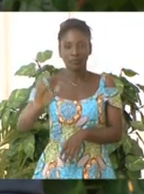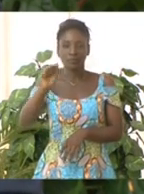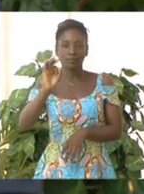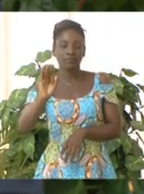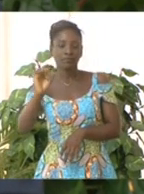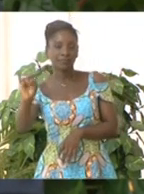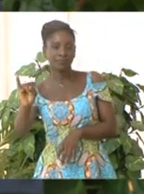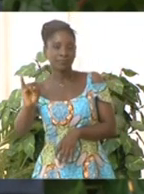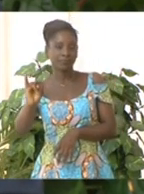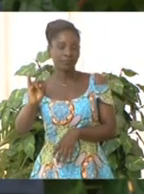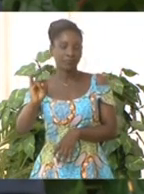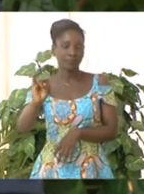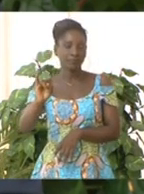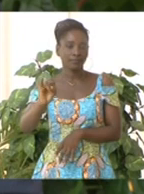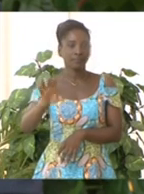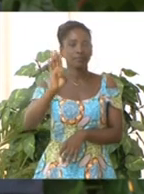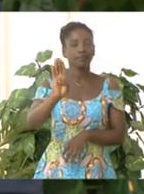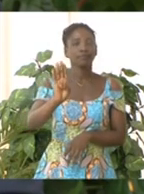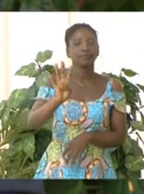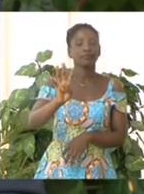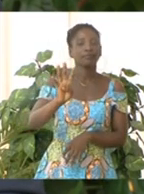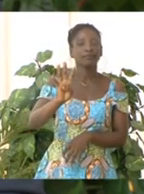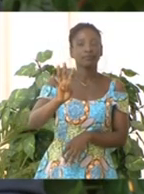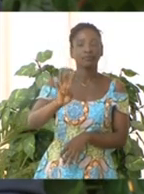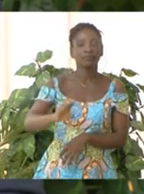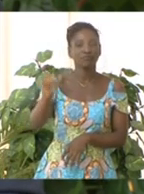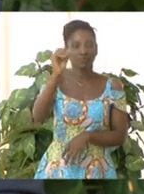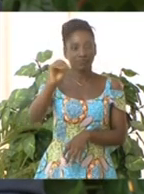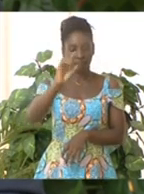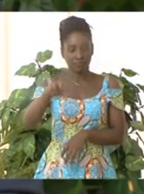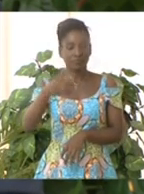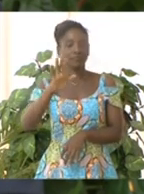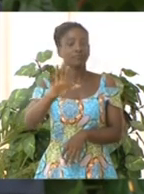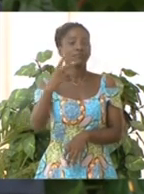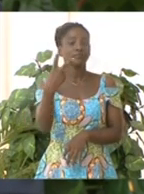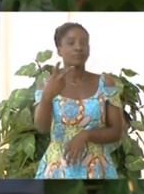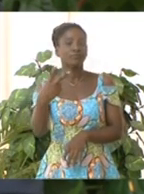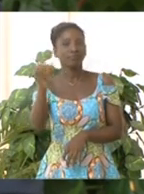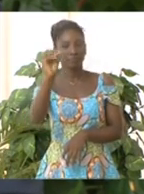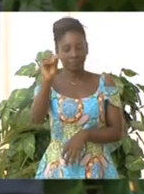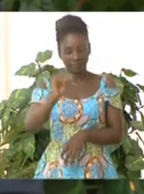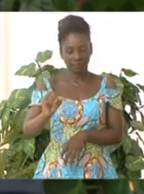Afingessan Pascal, 4, soit 0,52%.